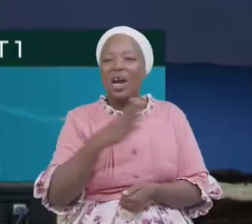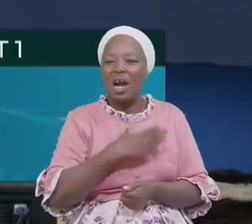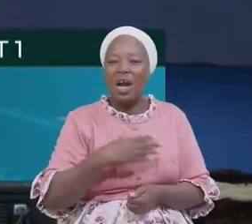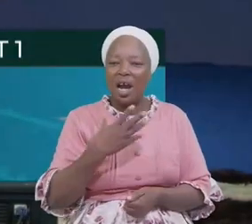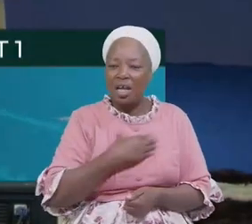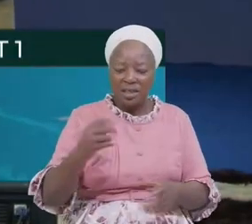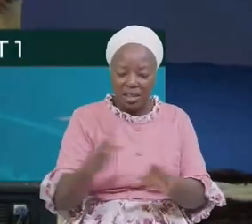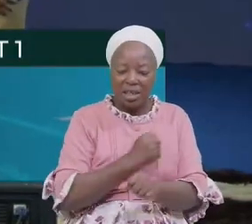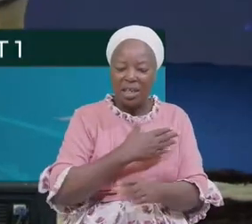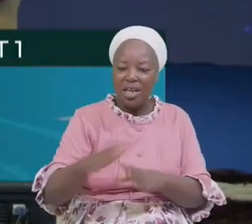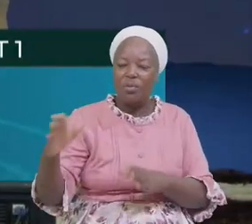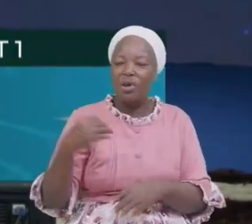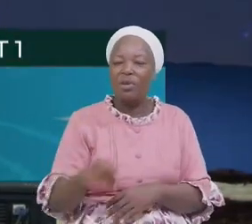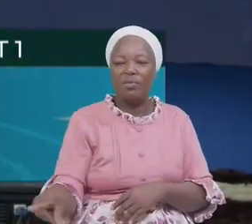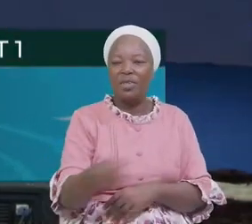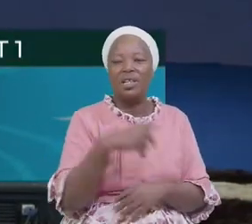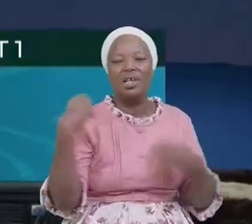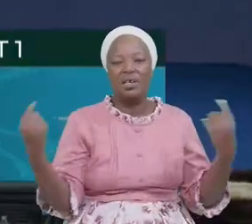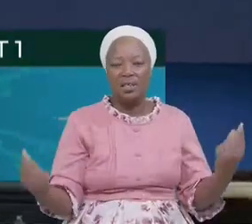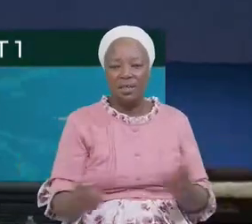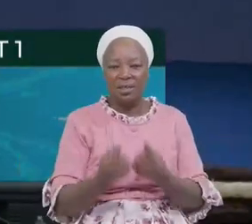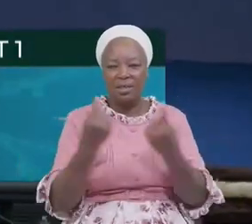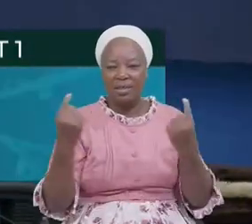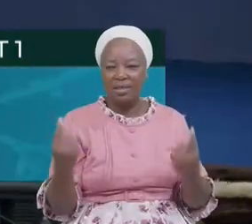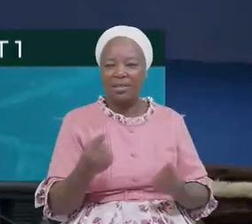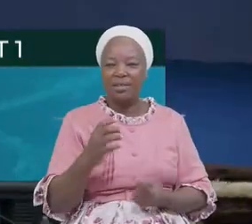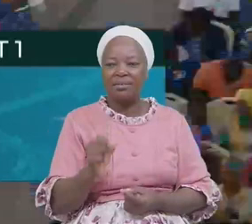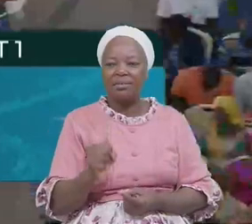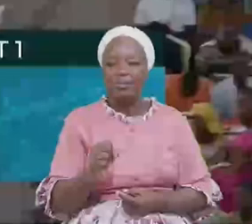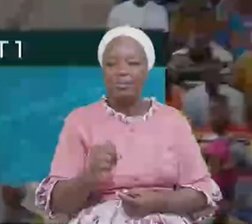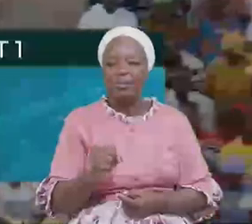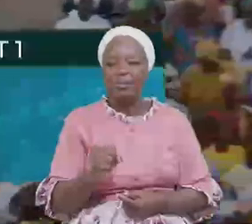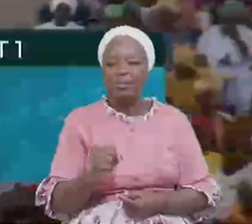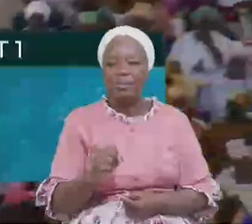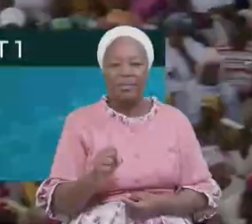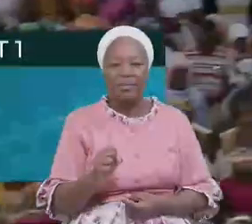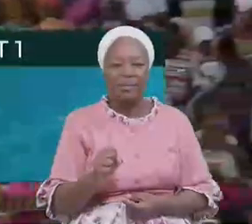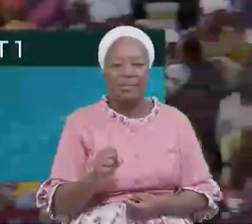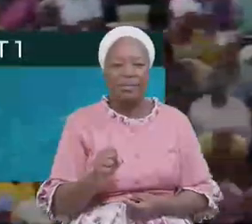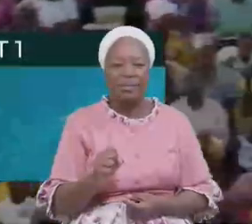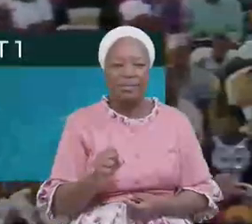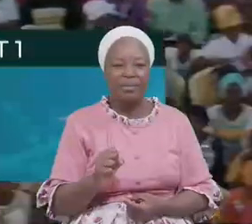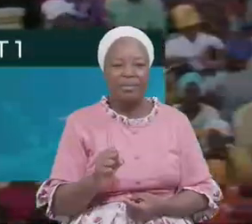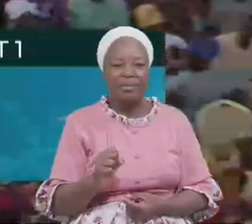Afin de donner à son peuple la connaissance du salut par le pardon de ses péchés.